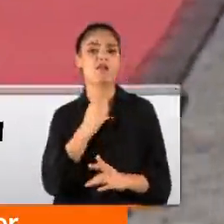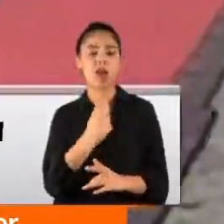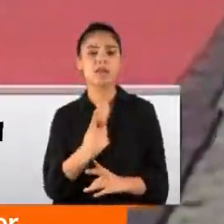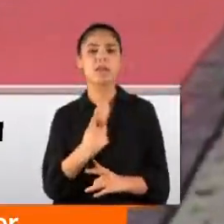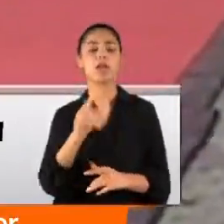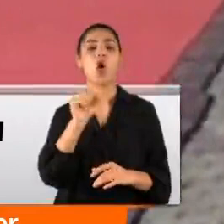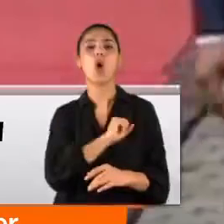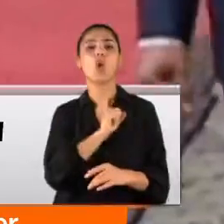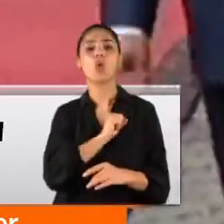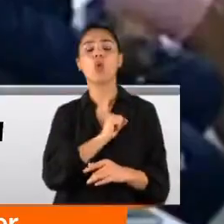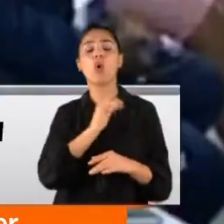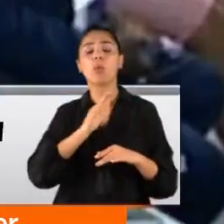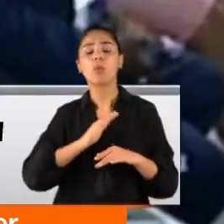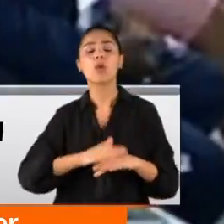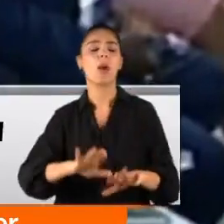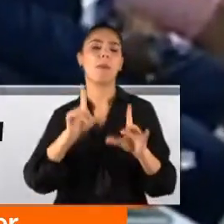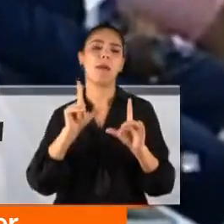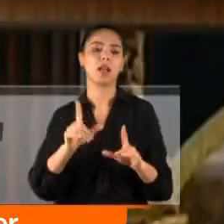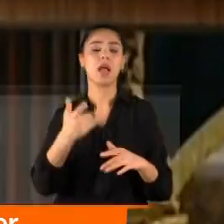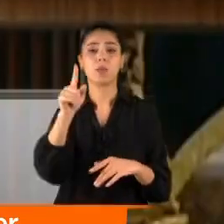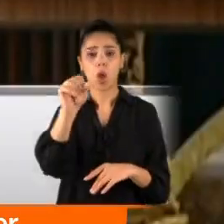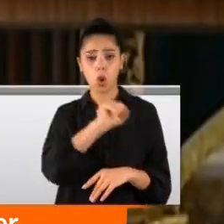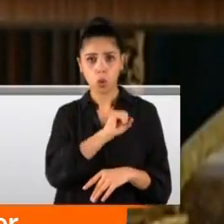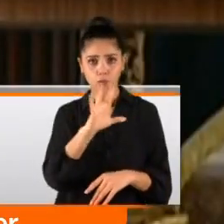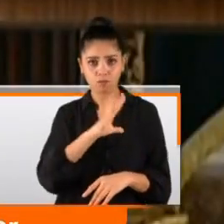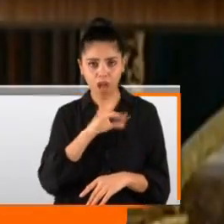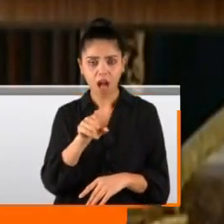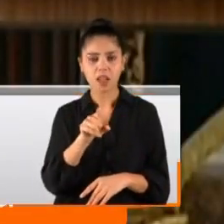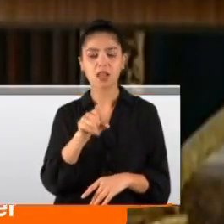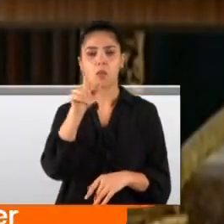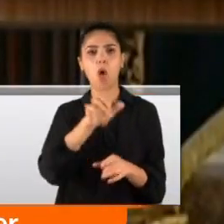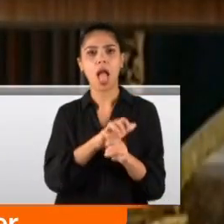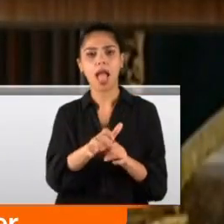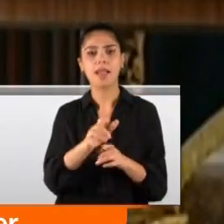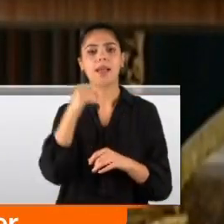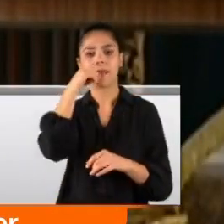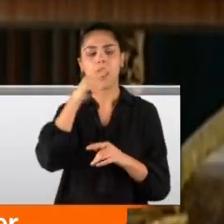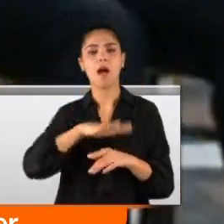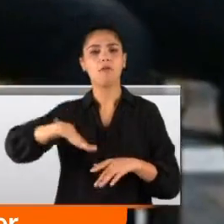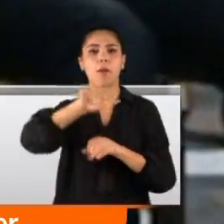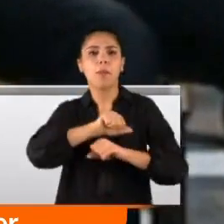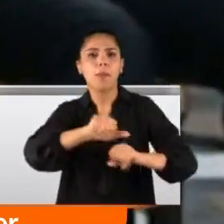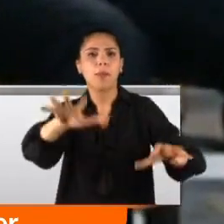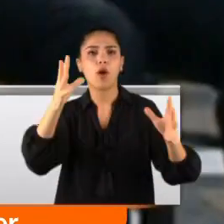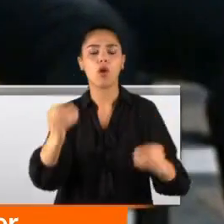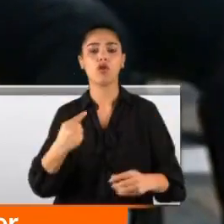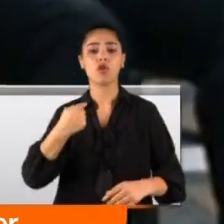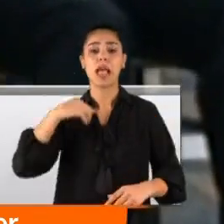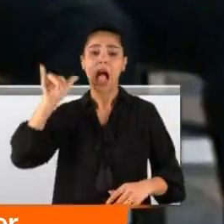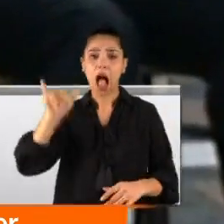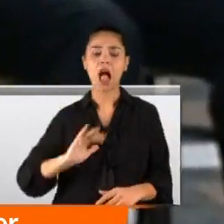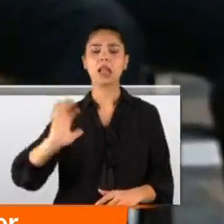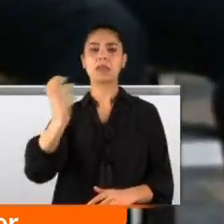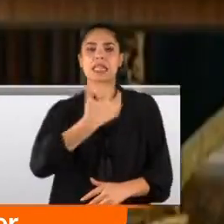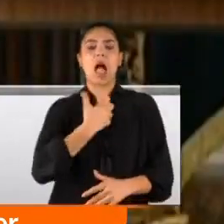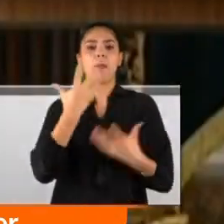korkmamak gerekiyor diye ekledi. Korktukça bu zulüm tüm Afrika'yı kuşatacaktır. Haklarımıza sahip